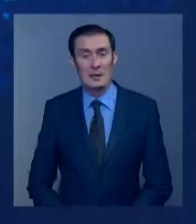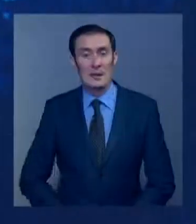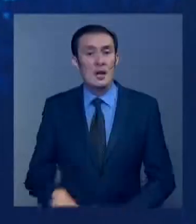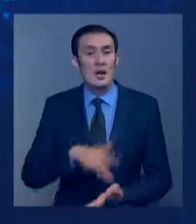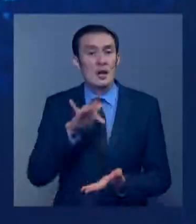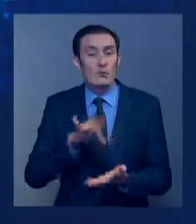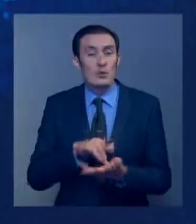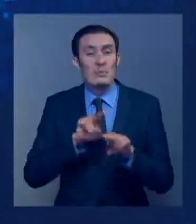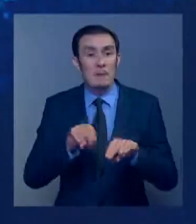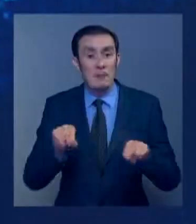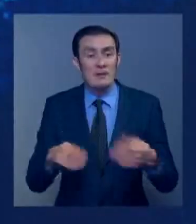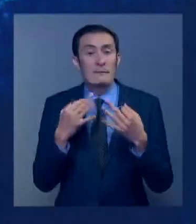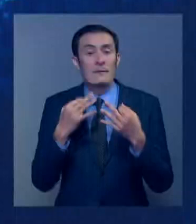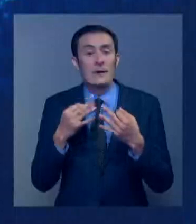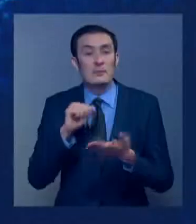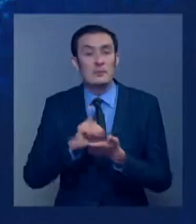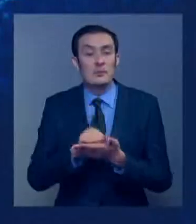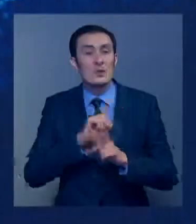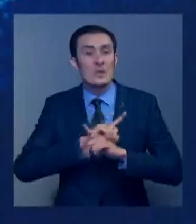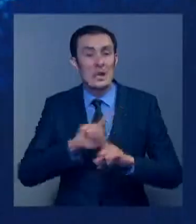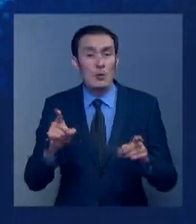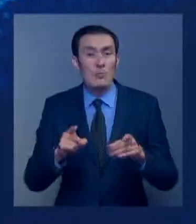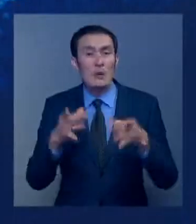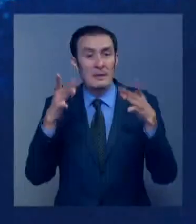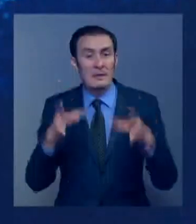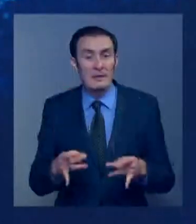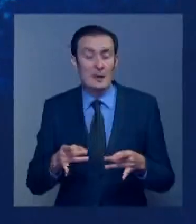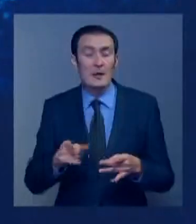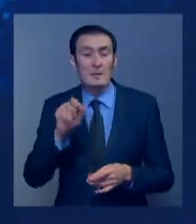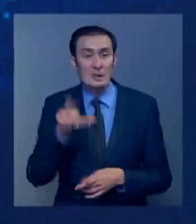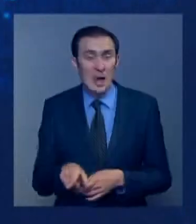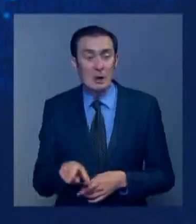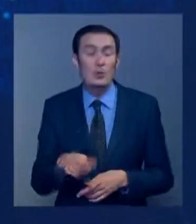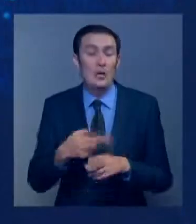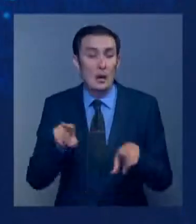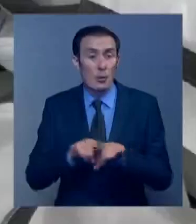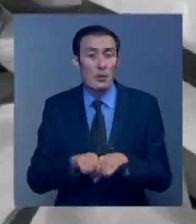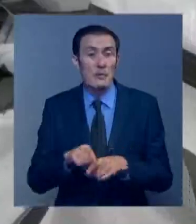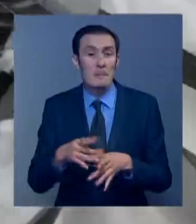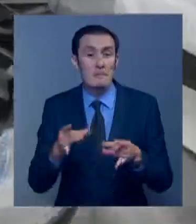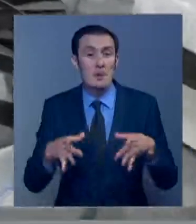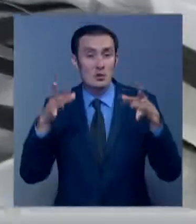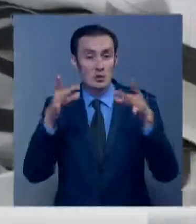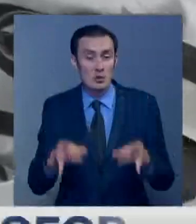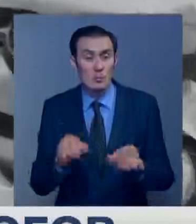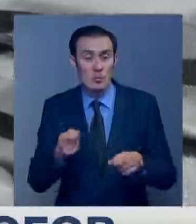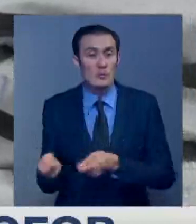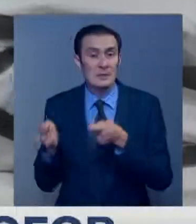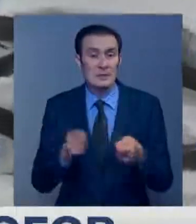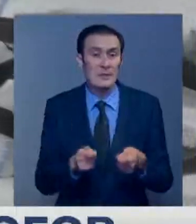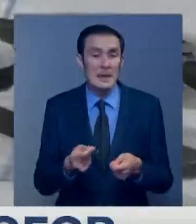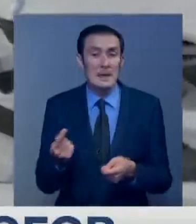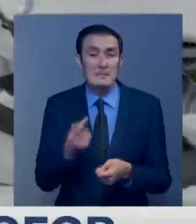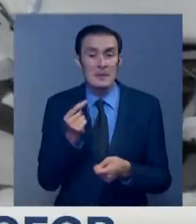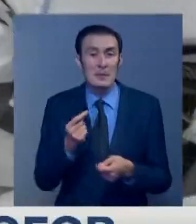В Петропавловске выпускают уникальную полипропиленовую тару «Слинг-бэги». Один такой мешок позволяет транспортировать